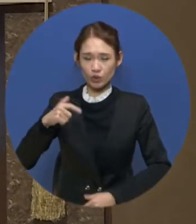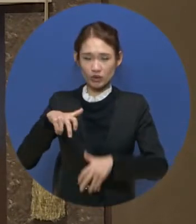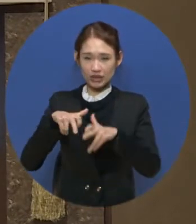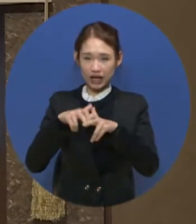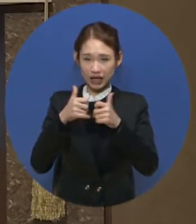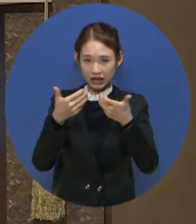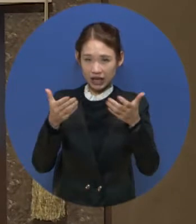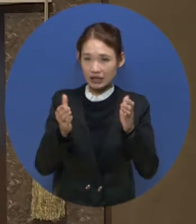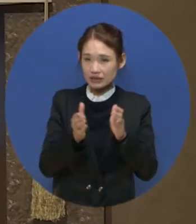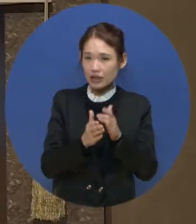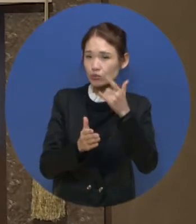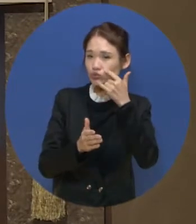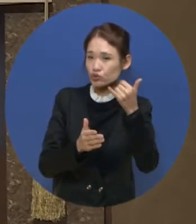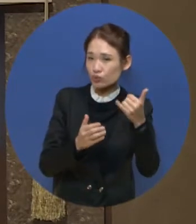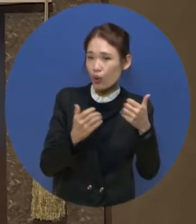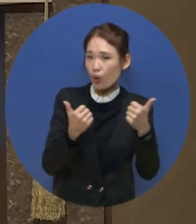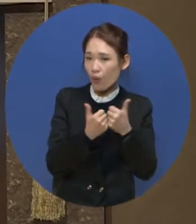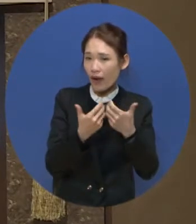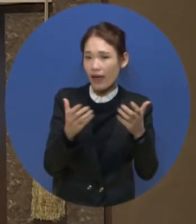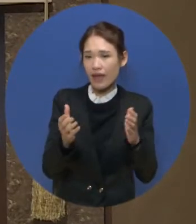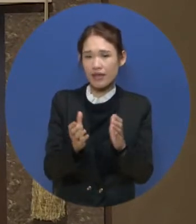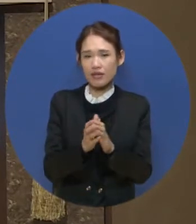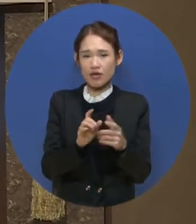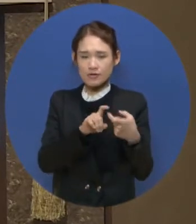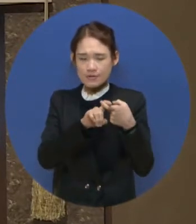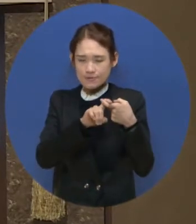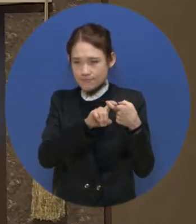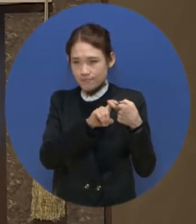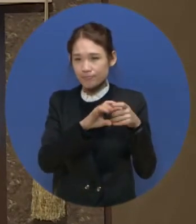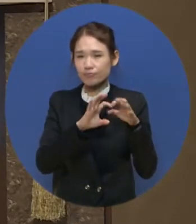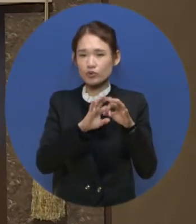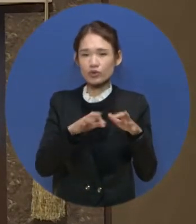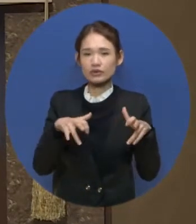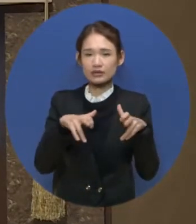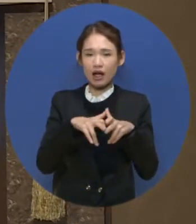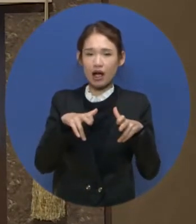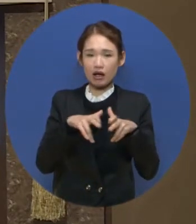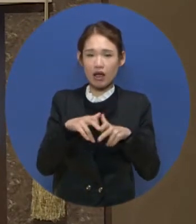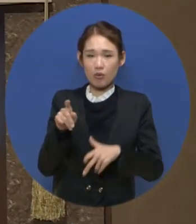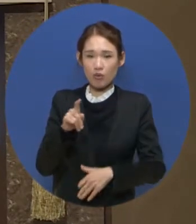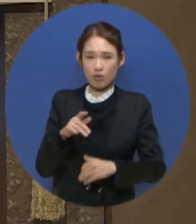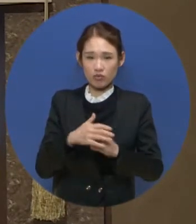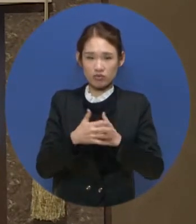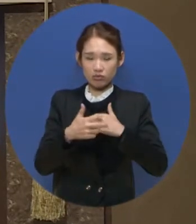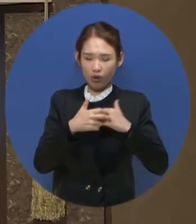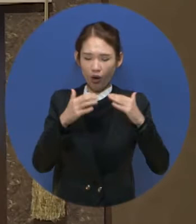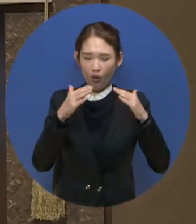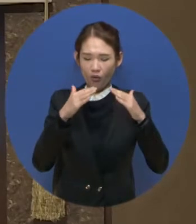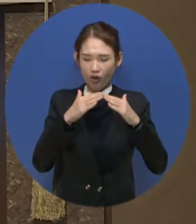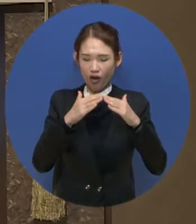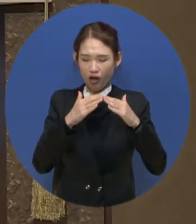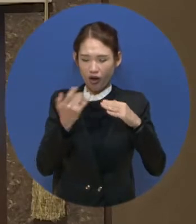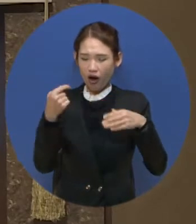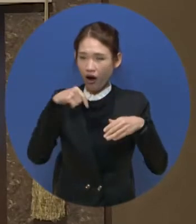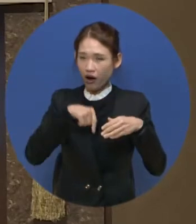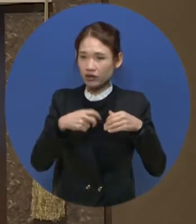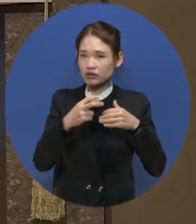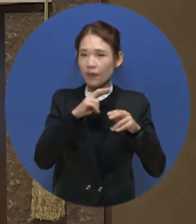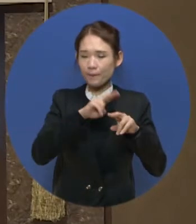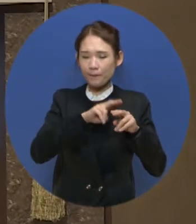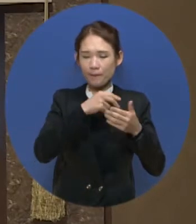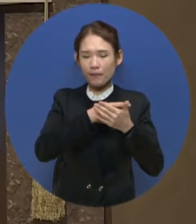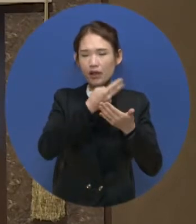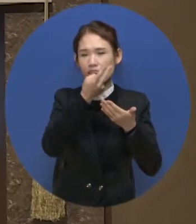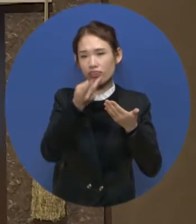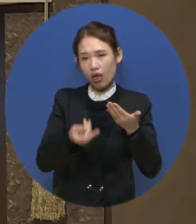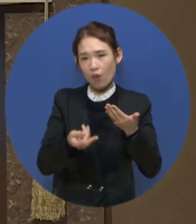단체, 부모회 이렇게 연합해가지고 장애를 병원에서 이렇게 입어가지고 병원에서 이제 퇴원을